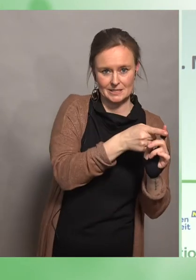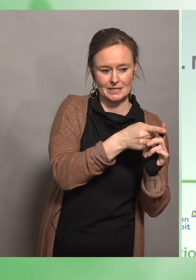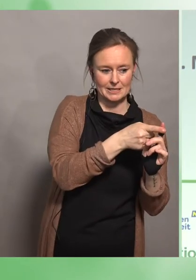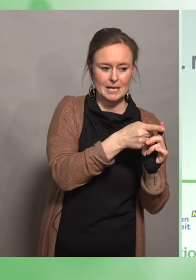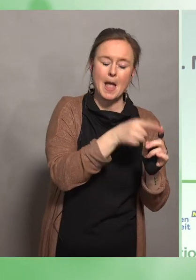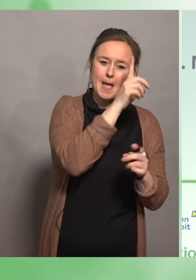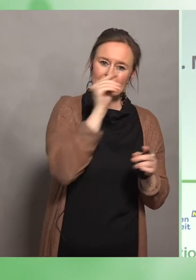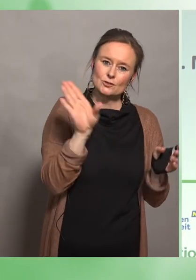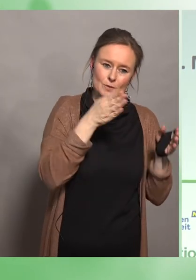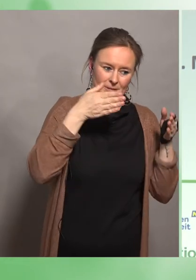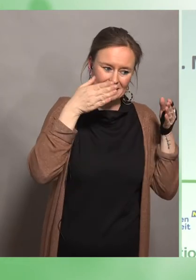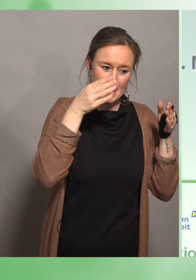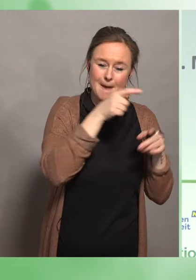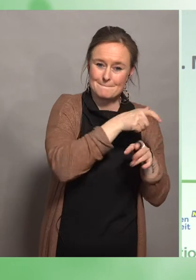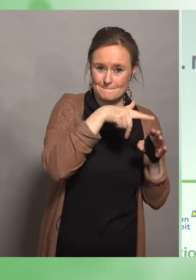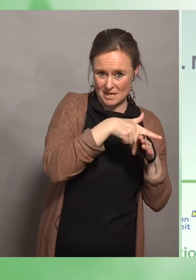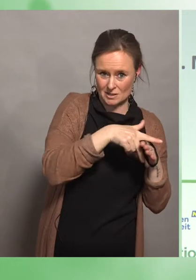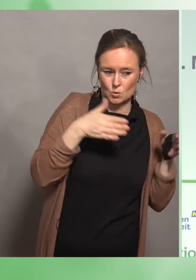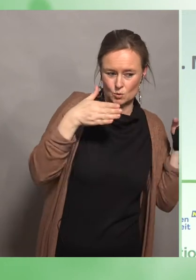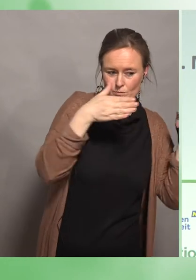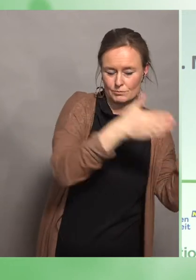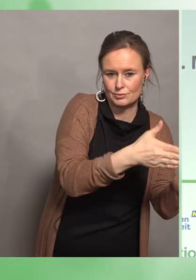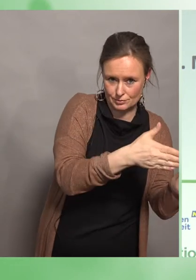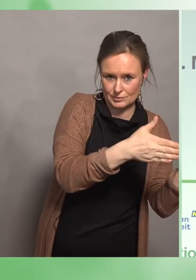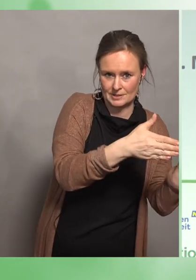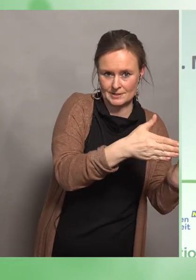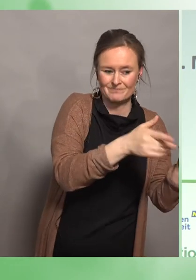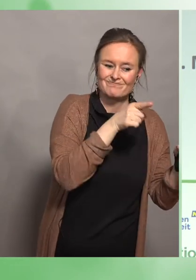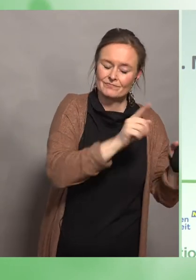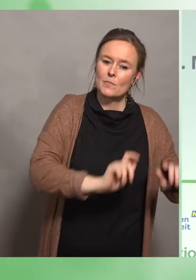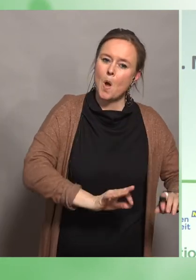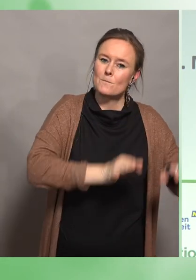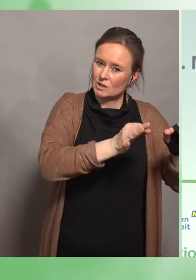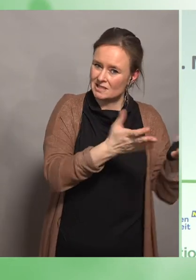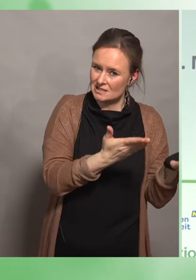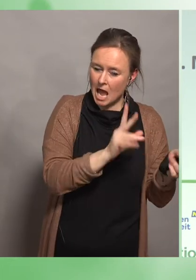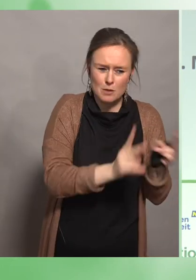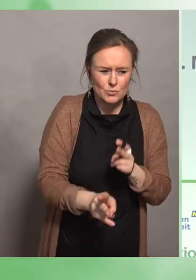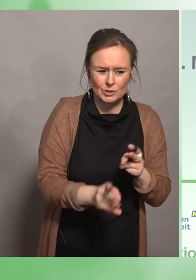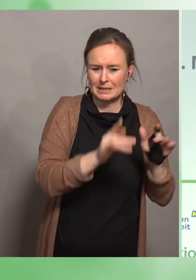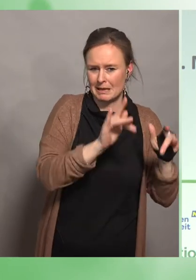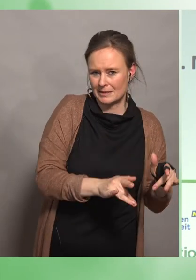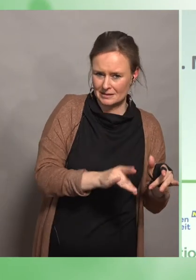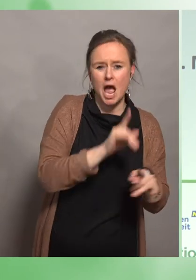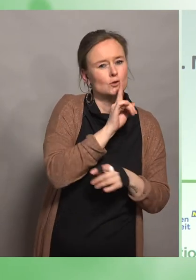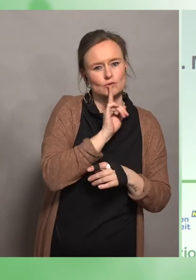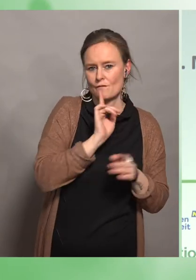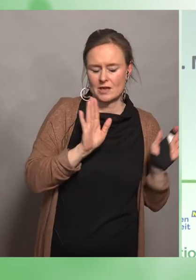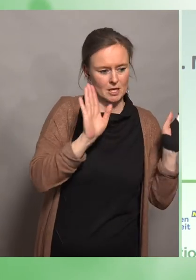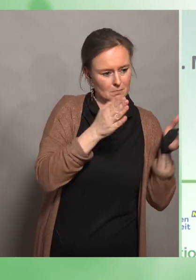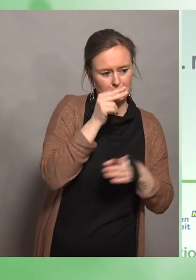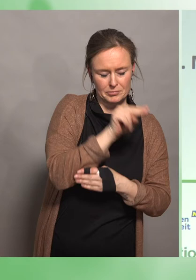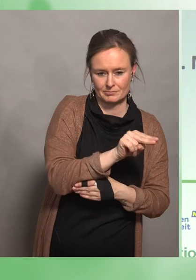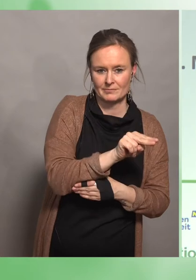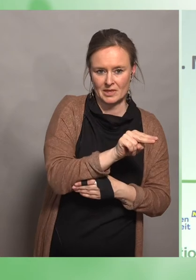mit Behinderung richten, das ein Potenzial, das sicher bisher viel zu wenig Aufmerksamkeit bekommen